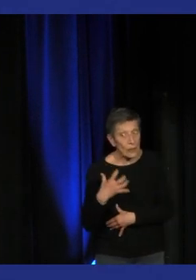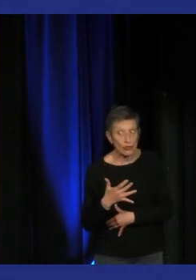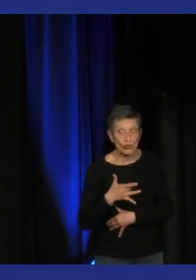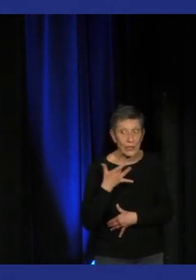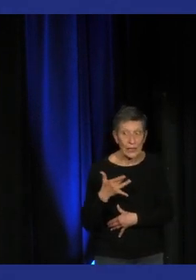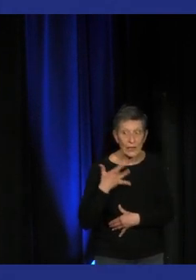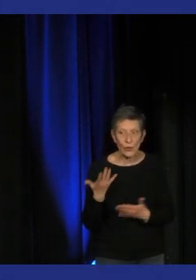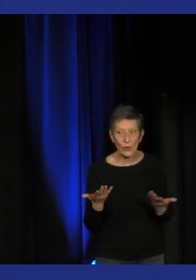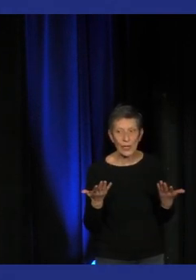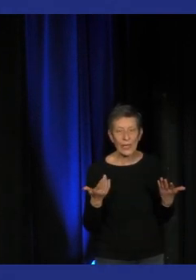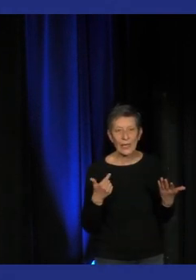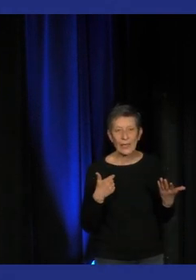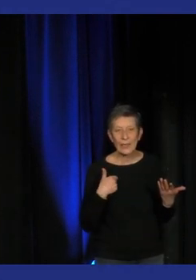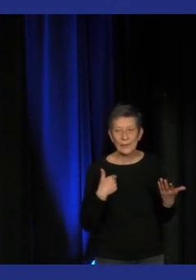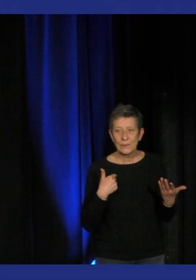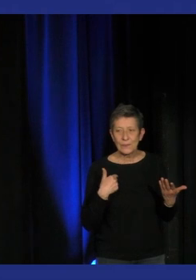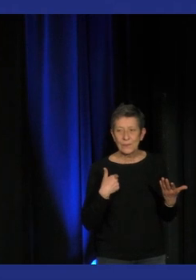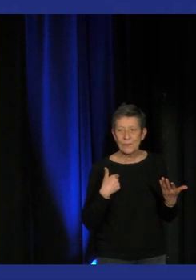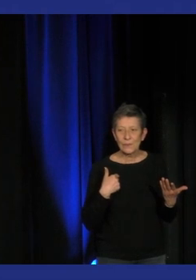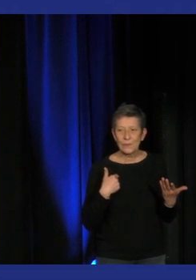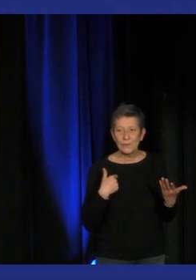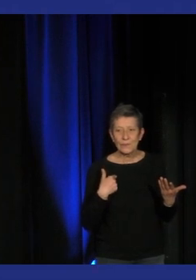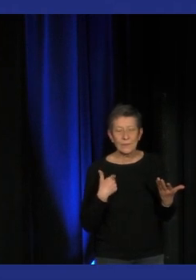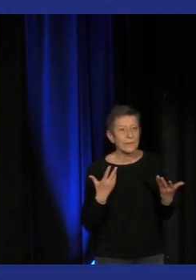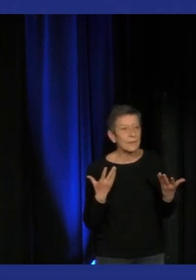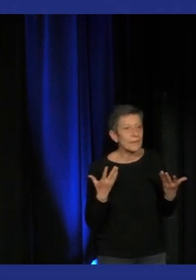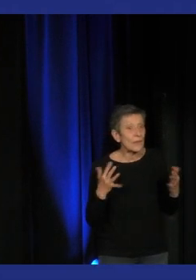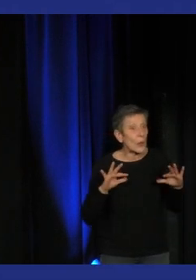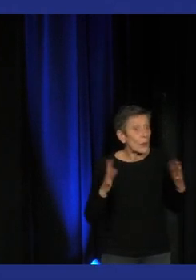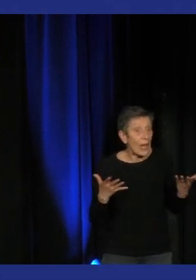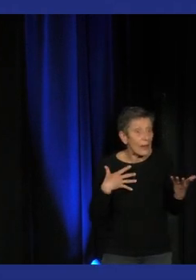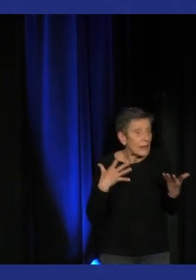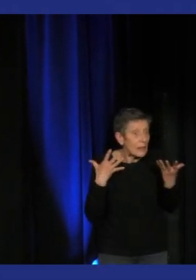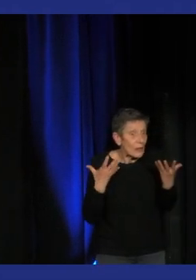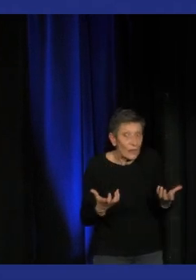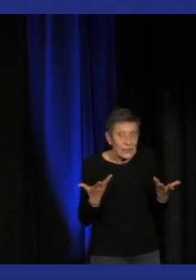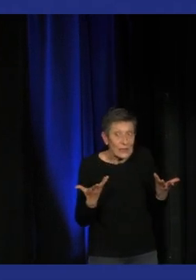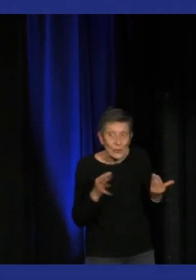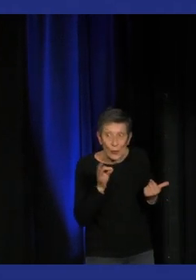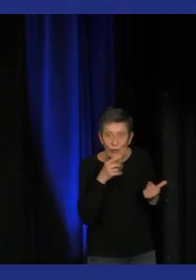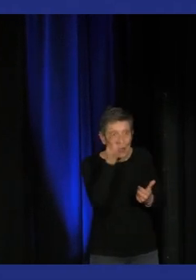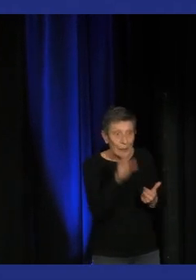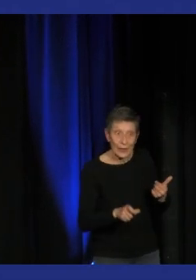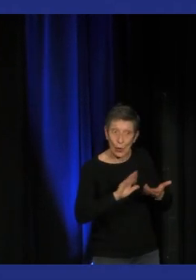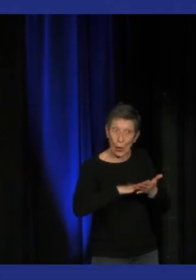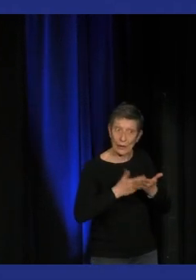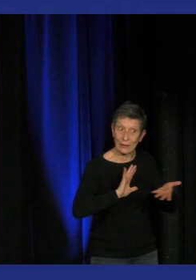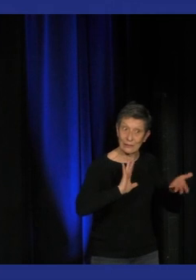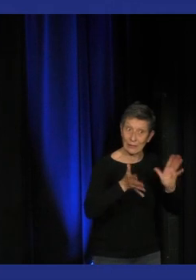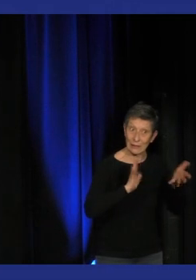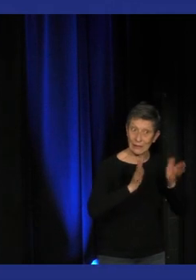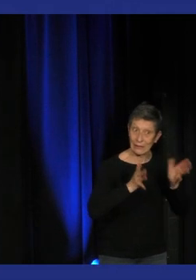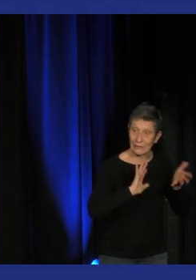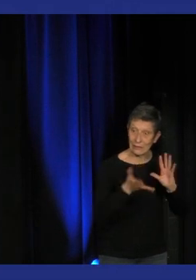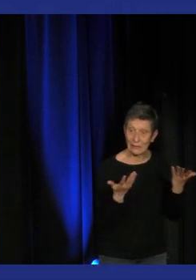fait, je voulais peut-être bénéficier de l'expertise des personnes qui réalisent la traduction en langue des signes. Et par rapport à ces